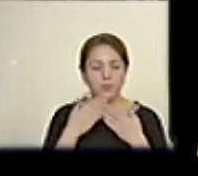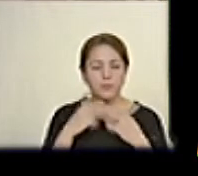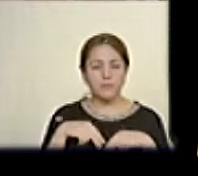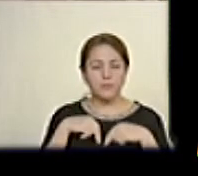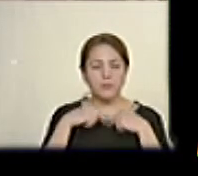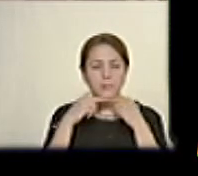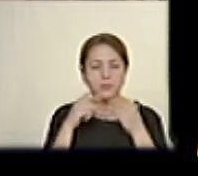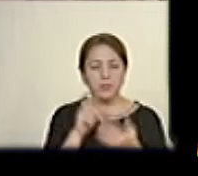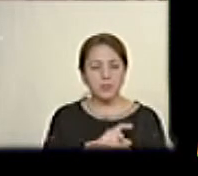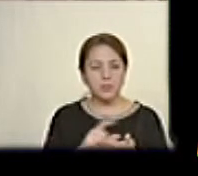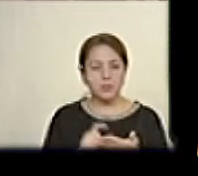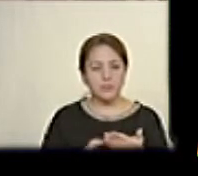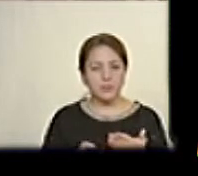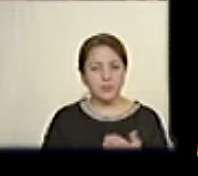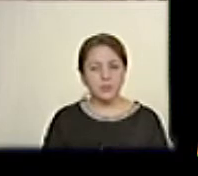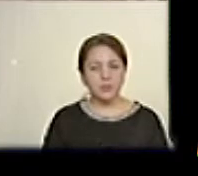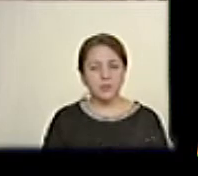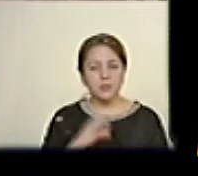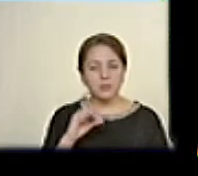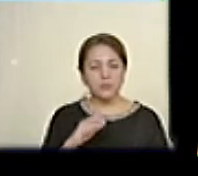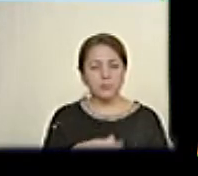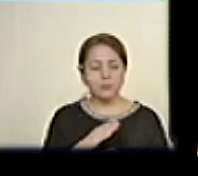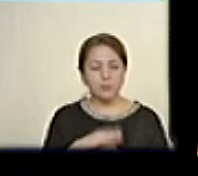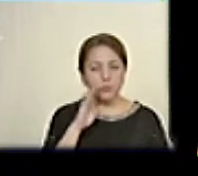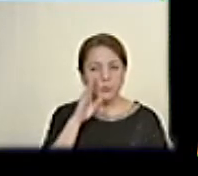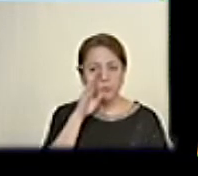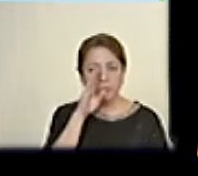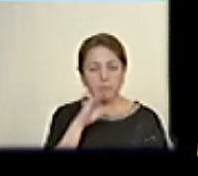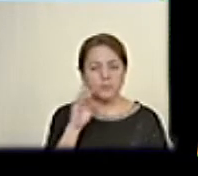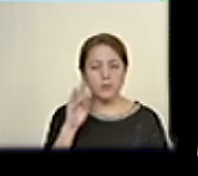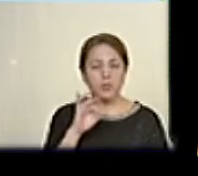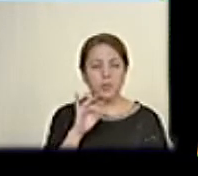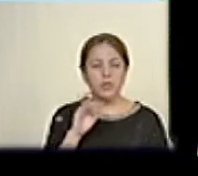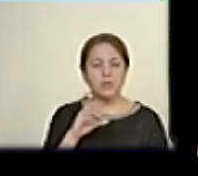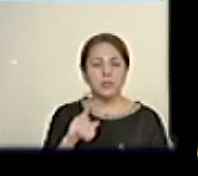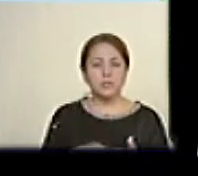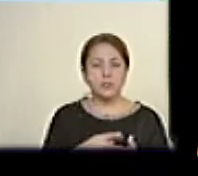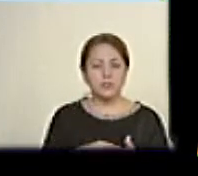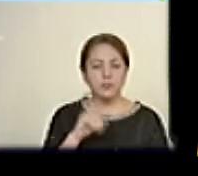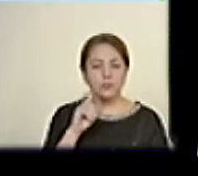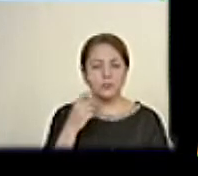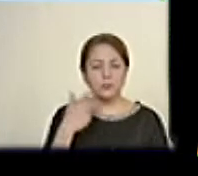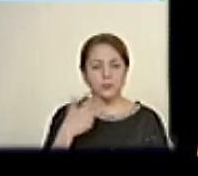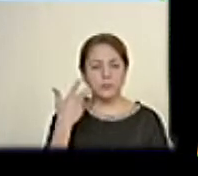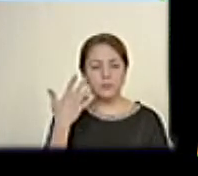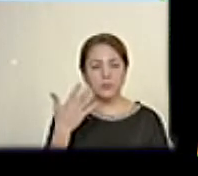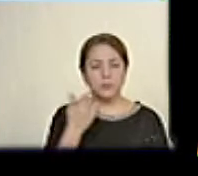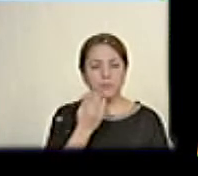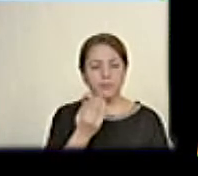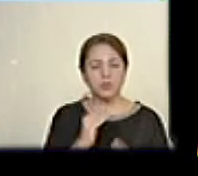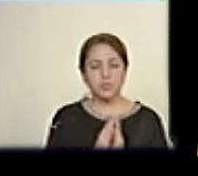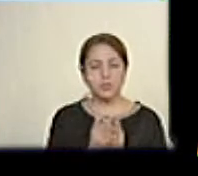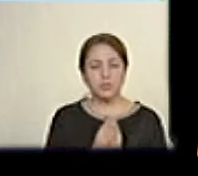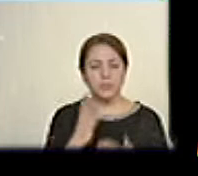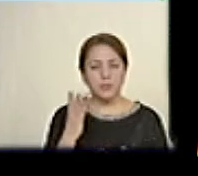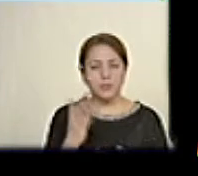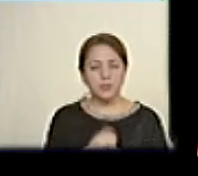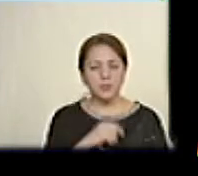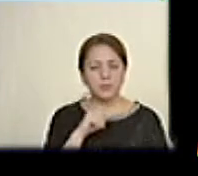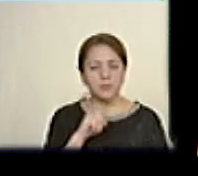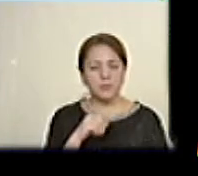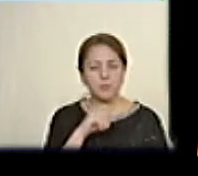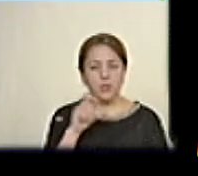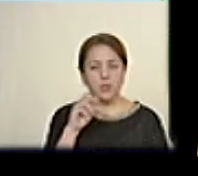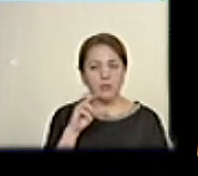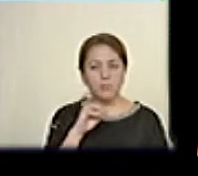внимательно стихотворение «С добрым утром» на странице 135 ваших учебников. Найдите в нем